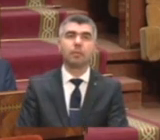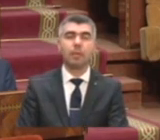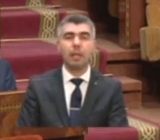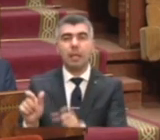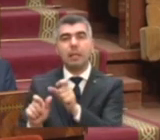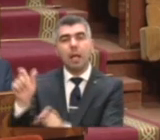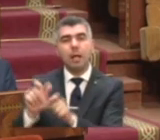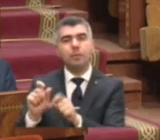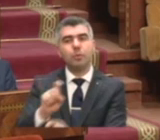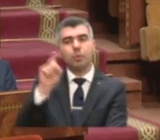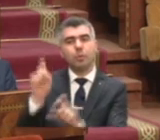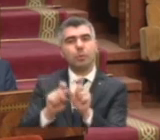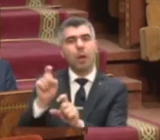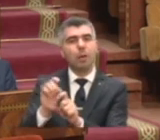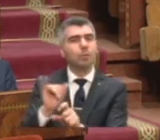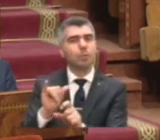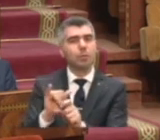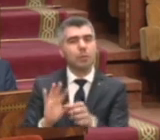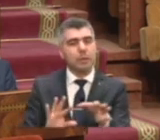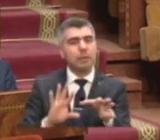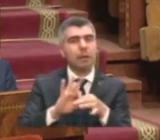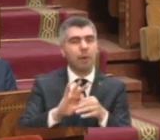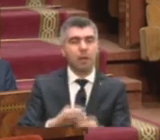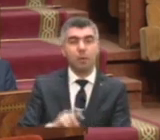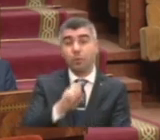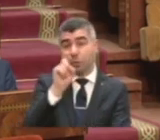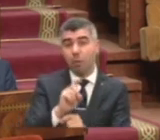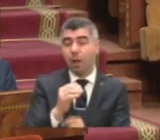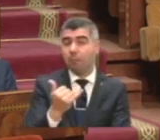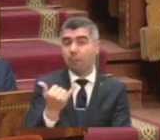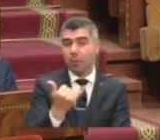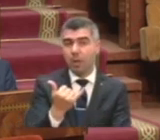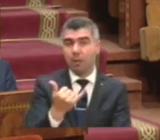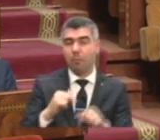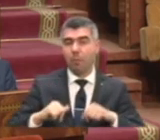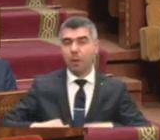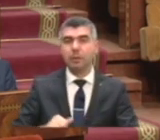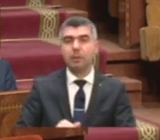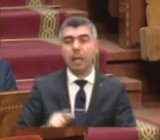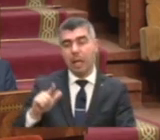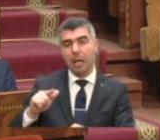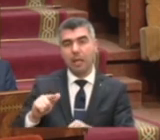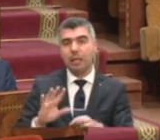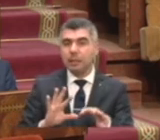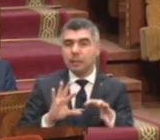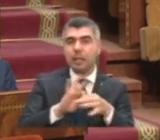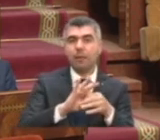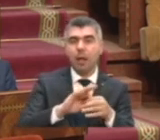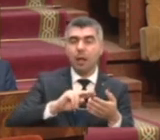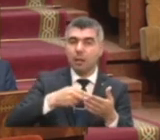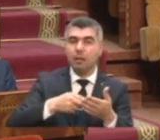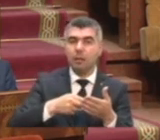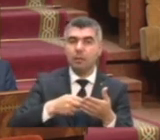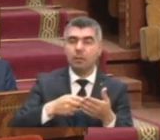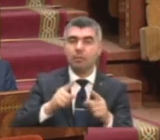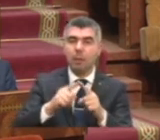المواطنين يتساءلون اين وصلت الاتفاقيه؟ والسؤال الاهم سيده الوزيره، هل هناك اتفاقيات اخرى اللي خصها تكون في هذا الحي اللي